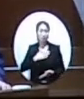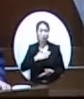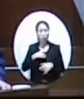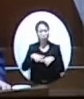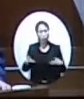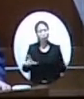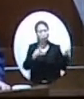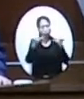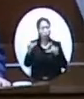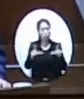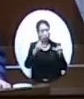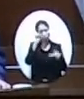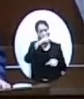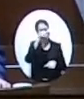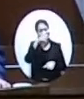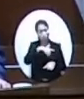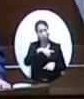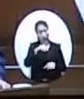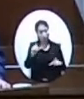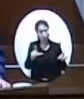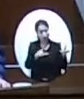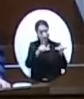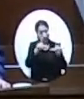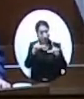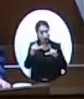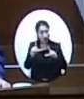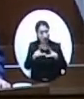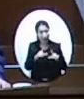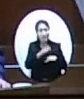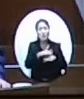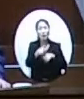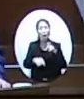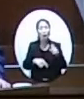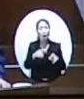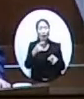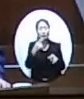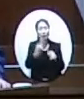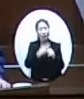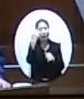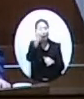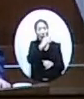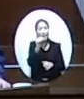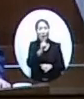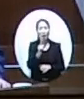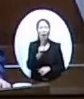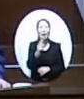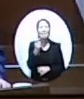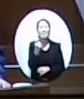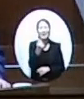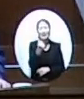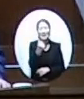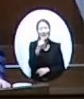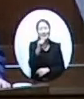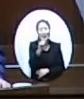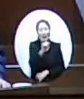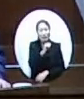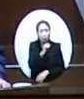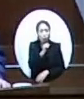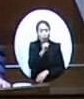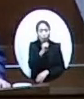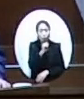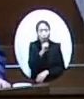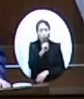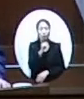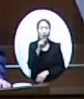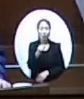일상에서 쉽게 친환경 생활을 실천하는 방법으로 친환경 유용 미생물을 적극 활용하자는 말씀을 드리고자 오늘